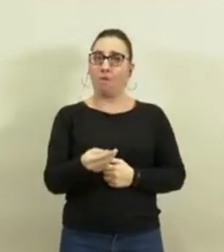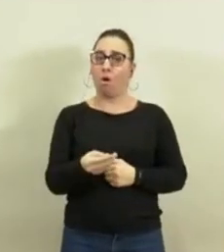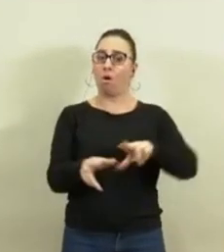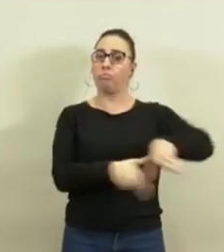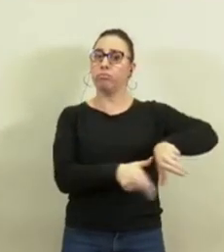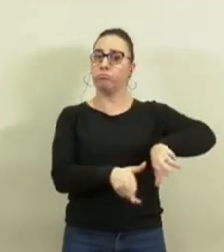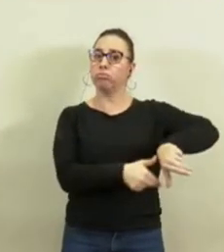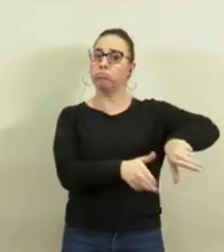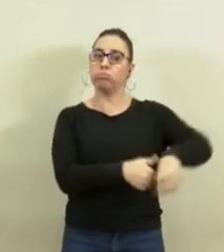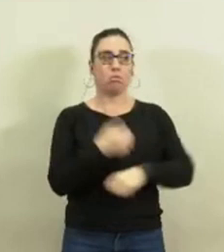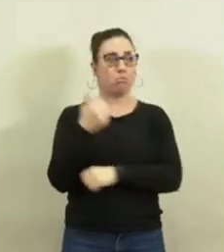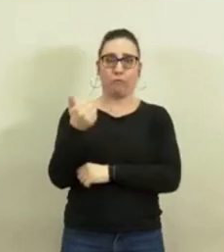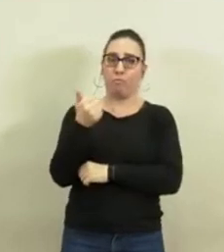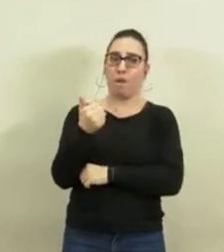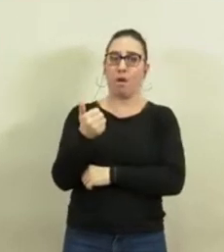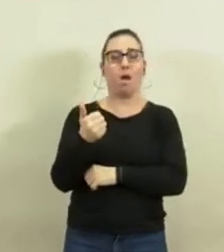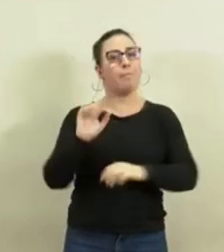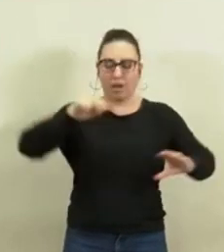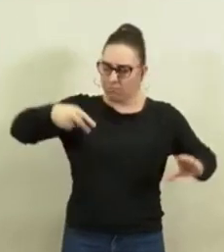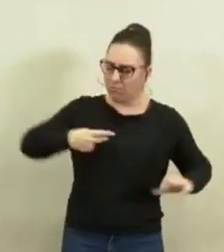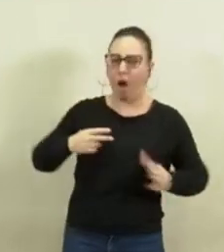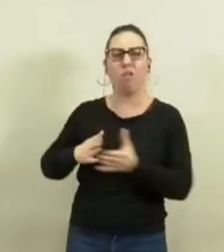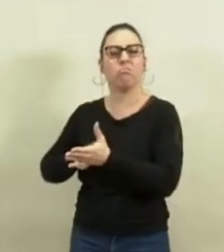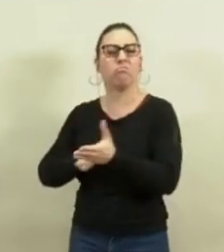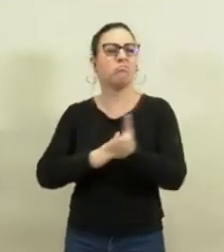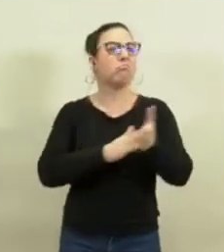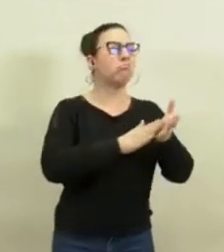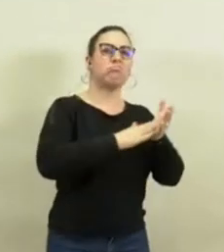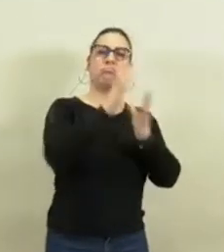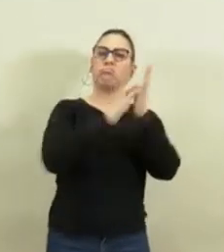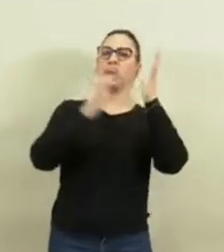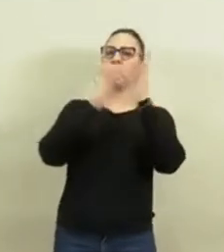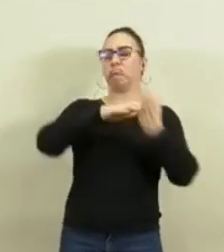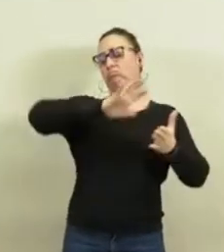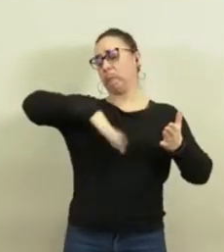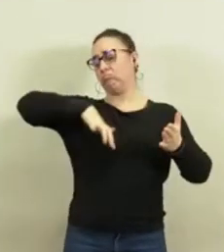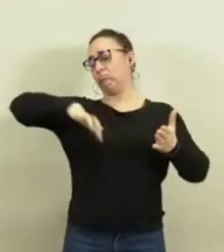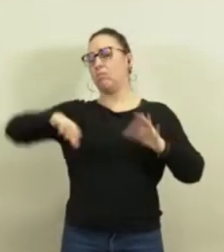ce qui ne vous empêche pas de vous féliciter avec une belle délibération de 9 pages